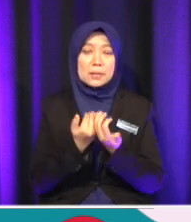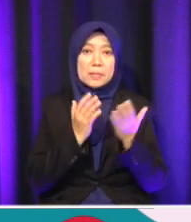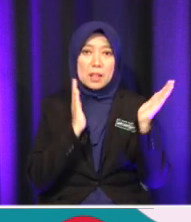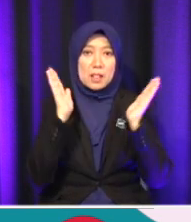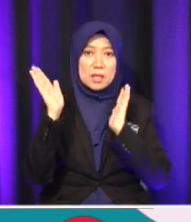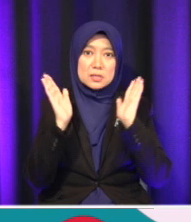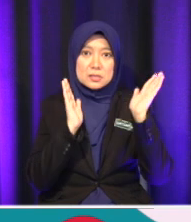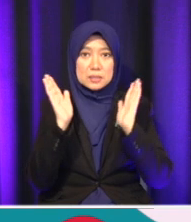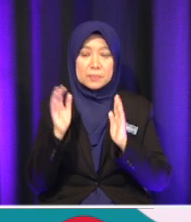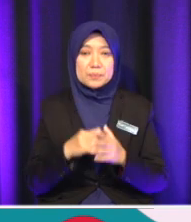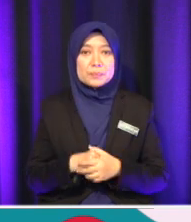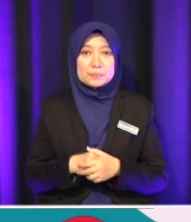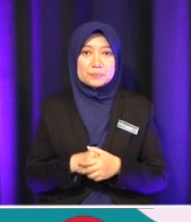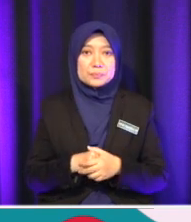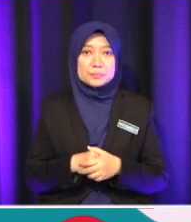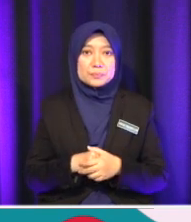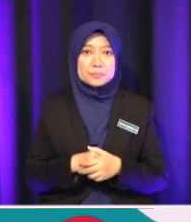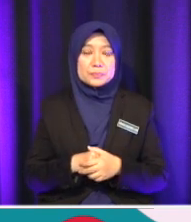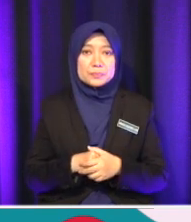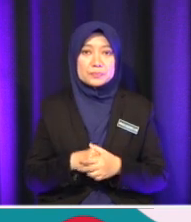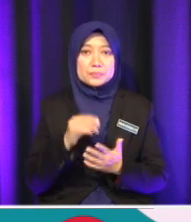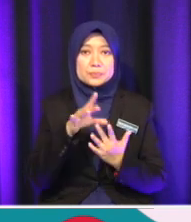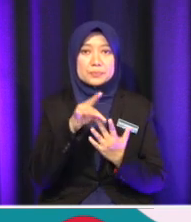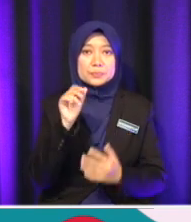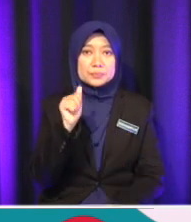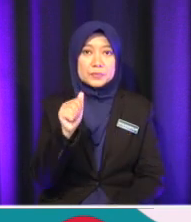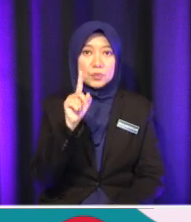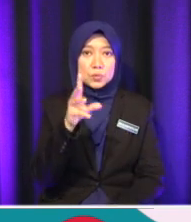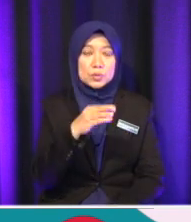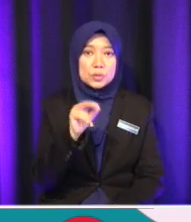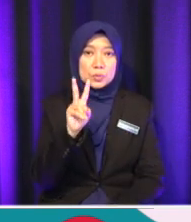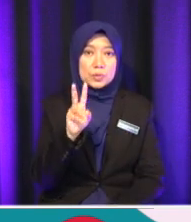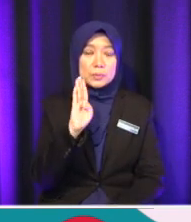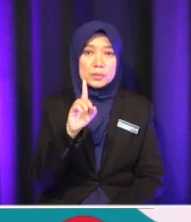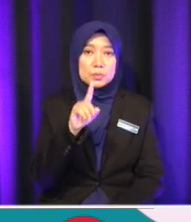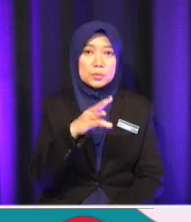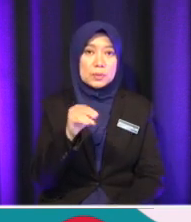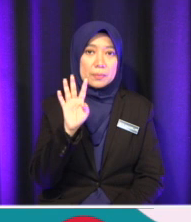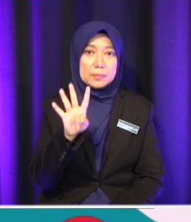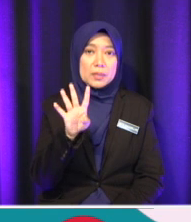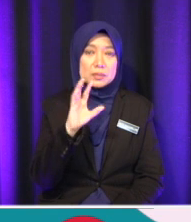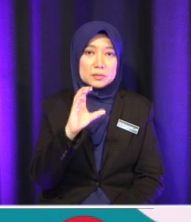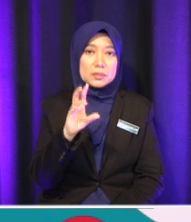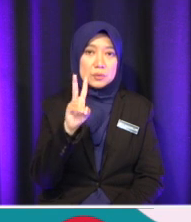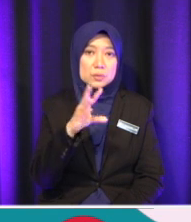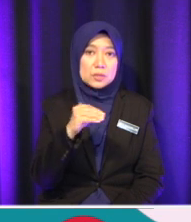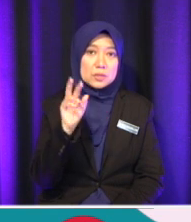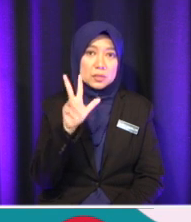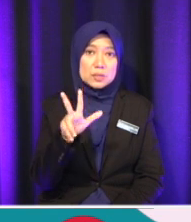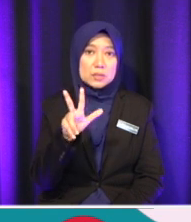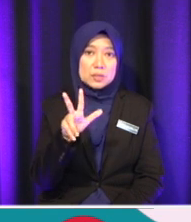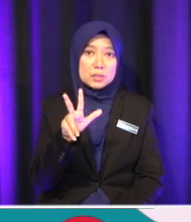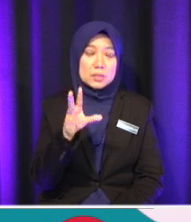jadi kita ada pilihan E1 dan 2 b 1 dan 4 Sin 2 dan 3